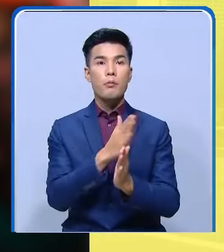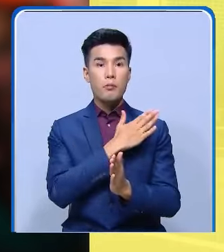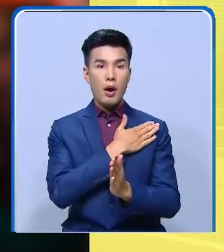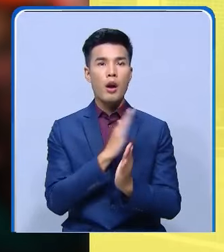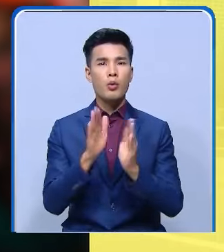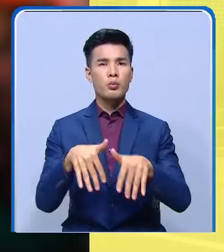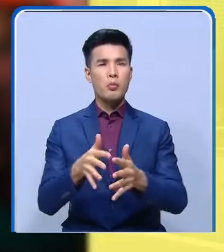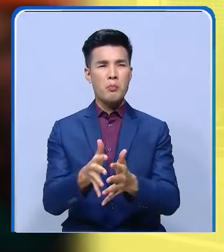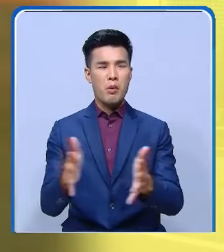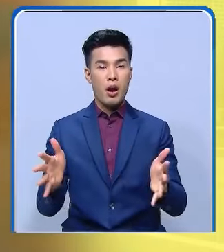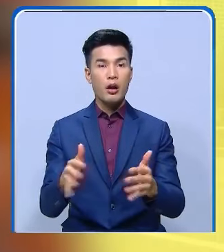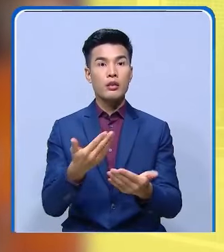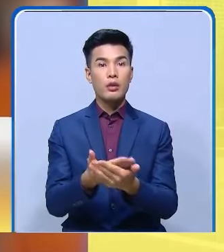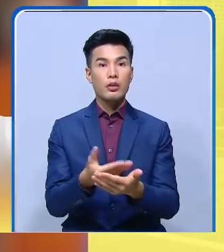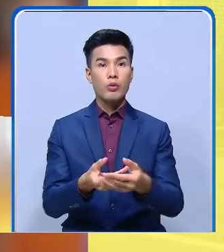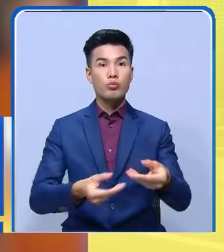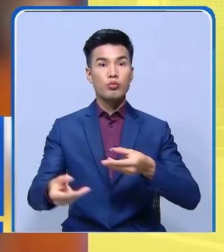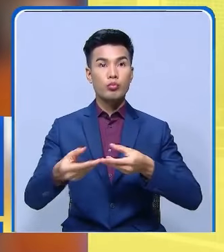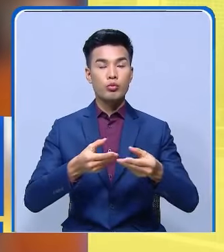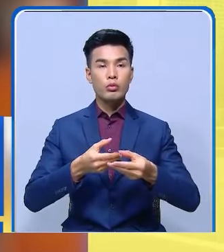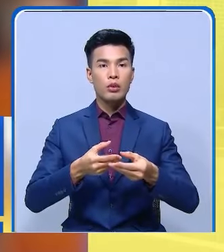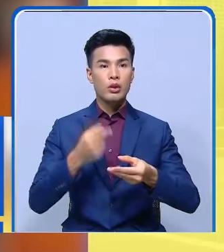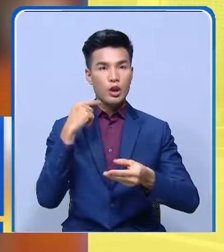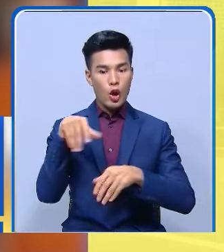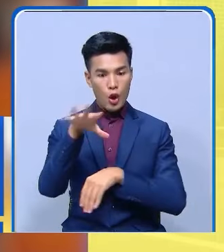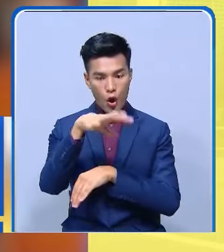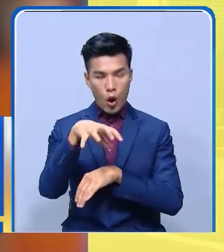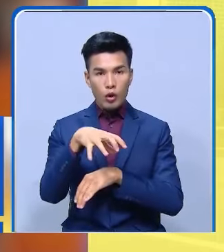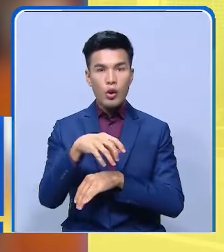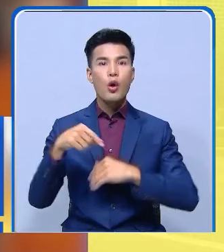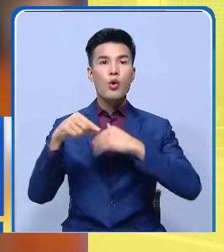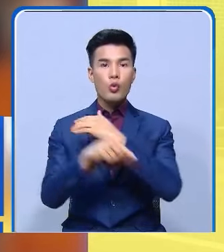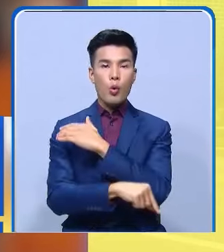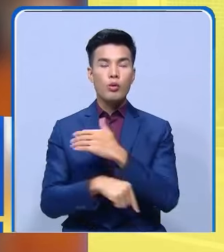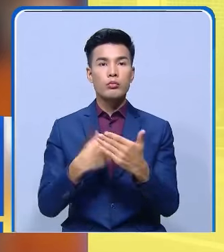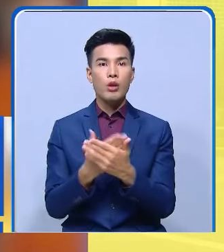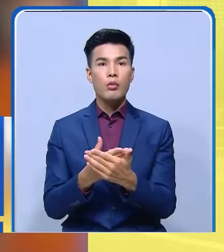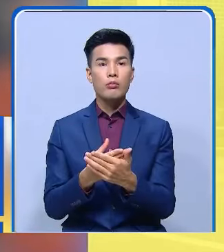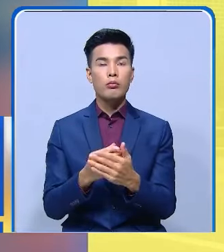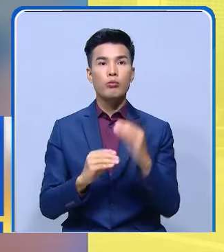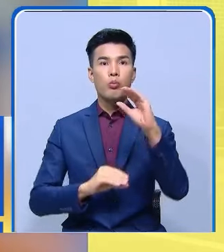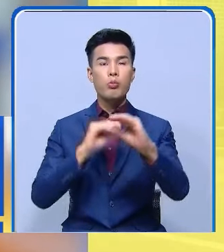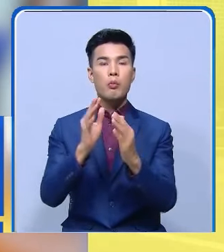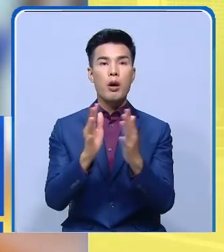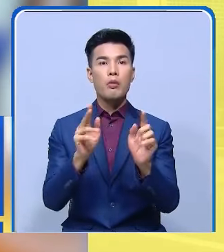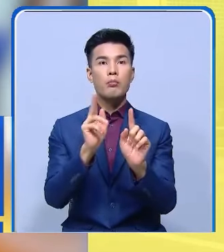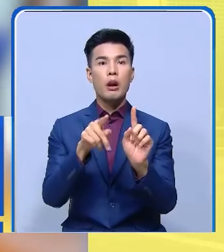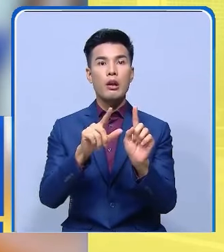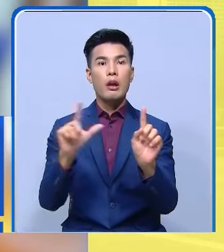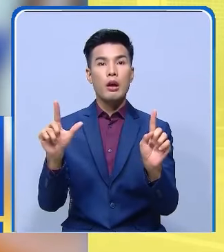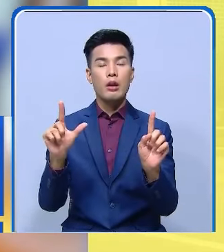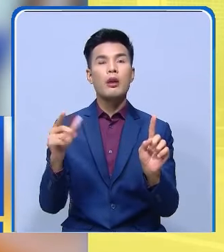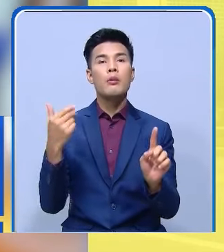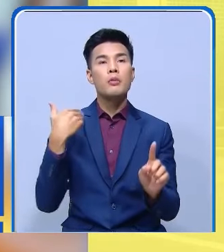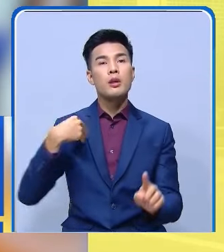ากนะคะไปร่วมลงทุนกับบริษัทขายฝันแห่งหนึ่งถูกโกงแล้วก็เสียหายกันไปหลายพันล้านบาทเมื่อวานนี้ค่ะ